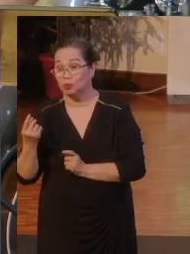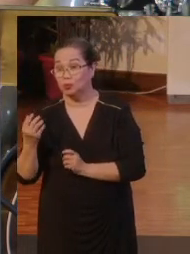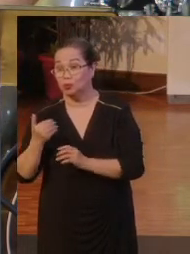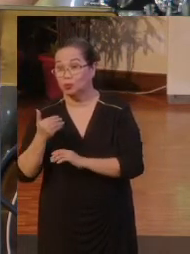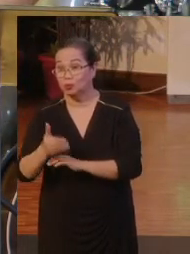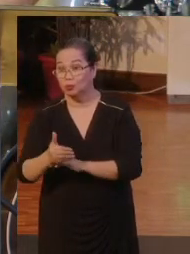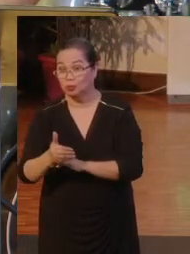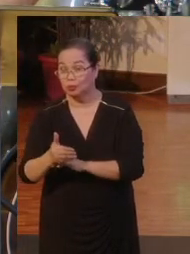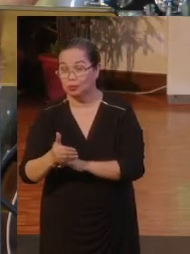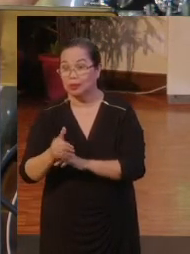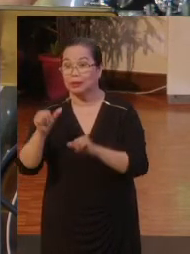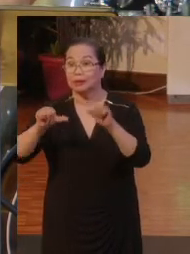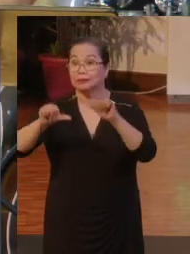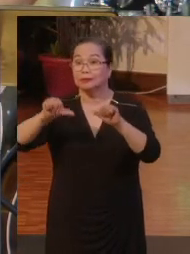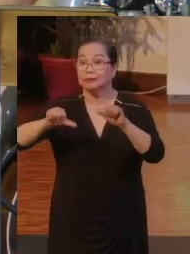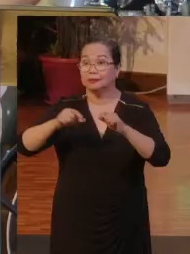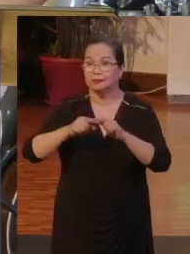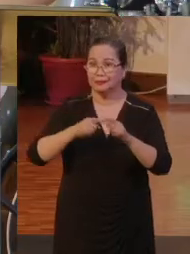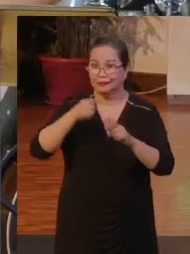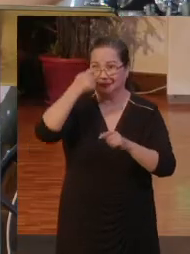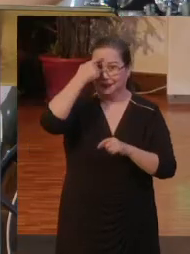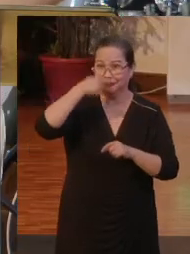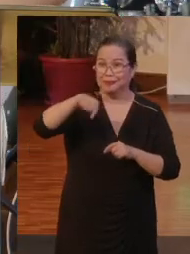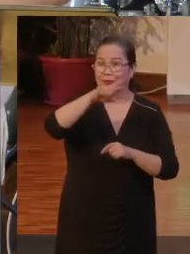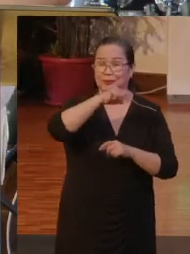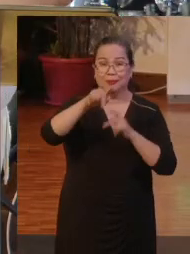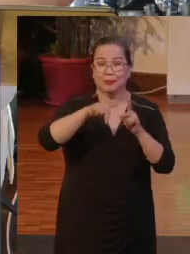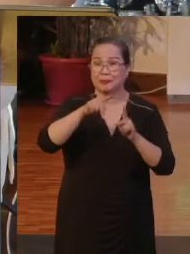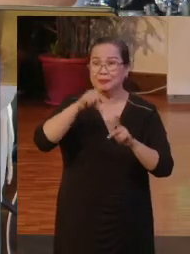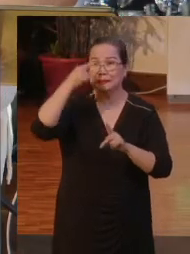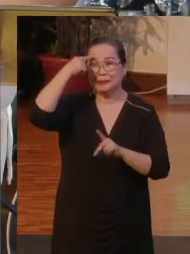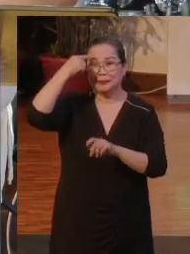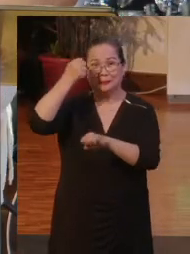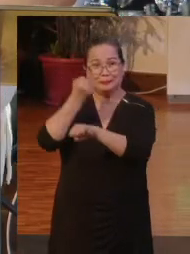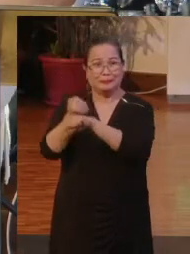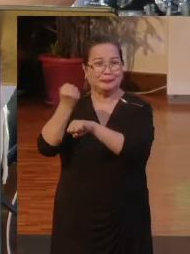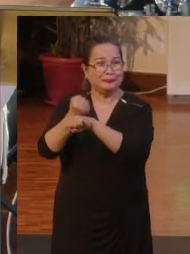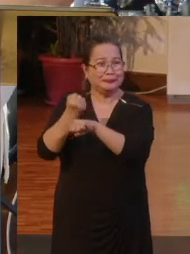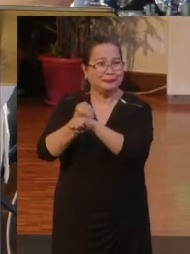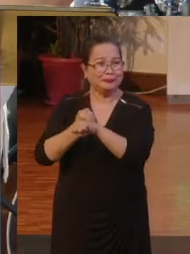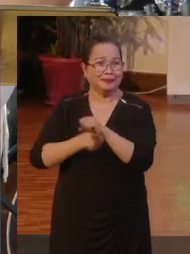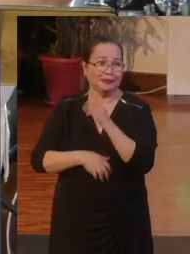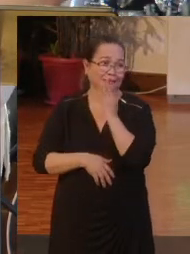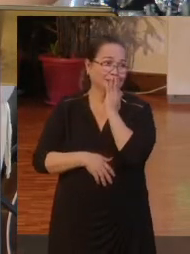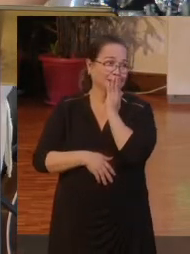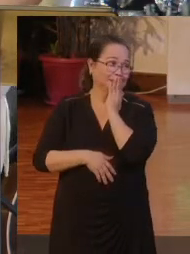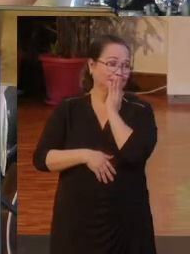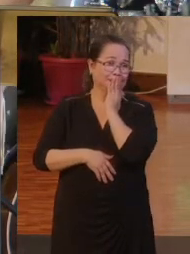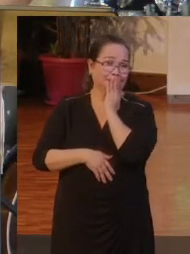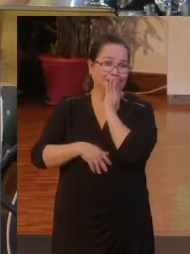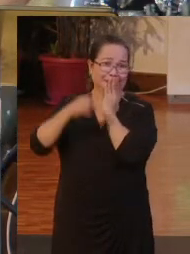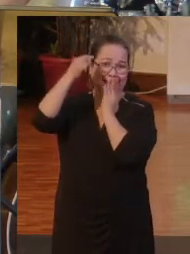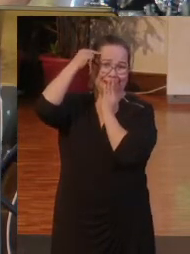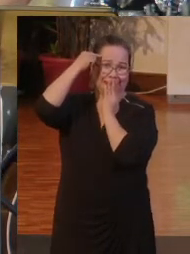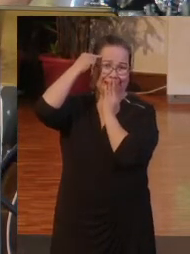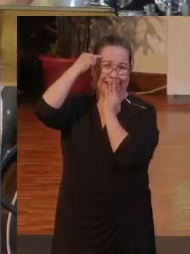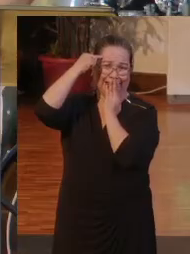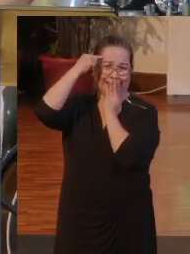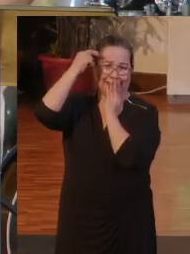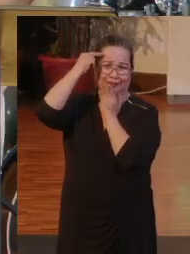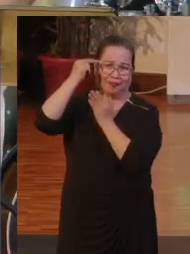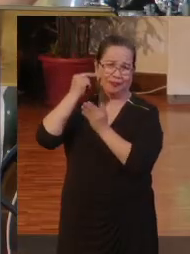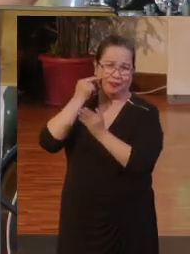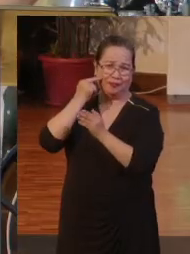Ni-express niya ang kanyang duda. Bakit? Kasi itong mga taong to, matigas din ang ulo eh. Di ba? Matigas din ang ulo nila.